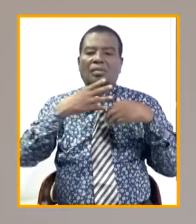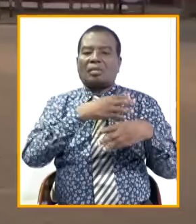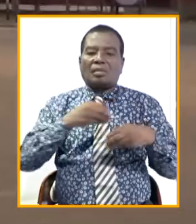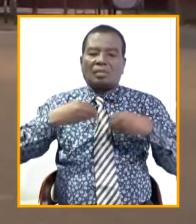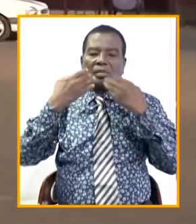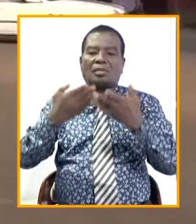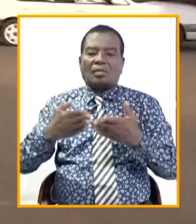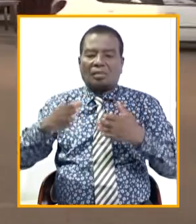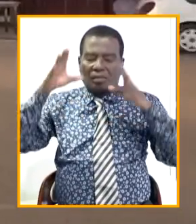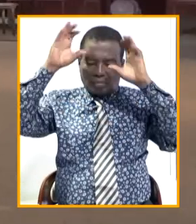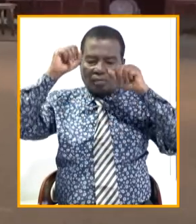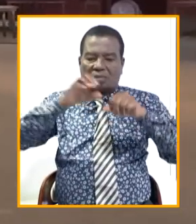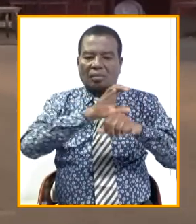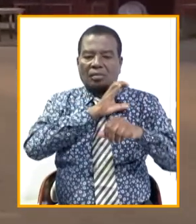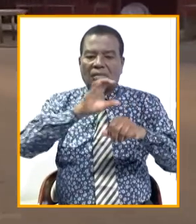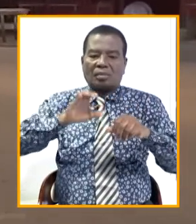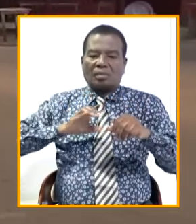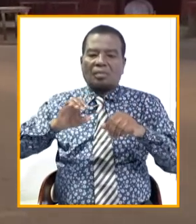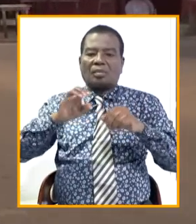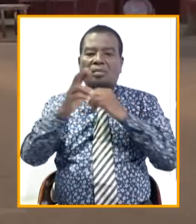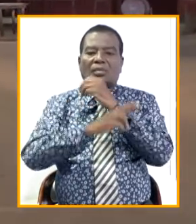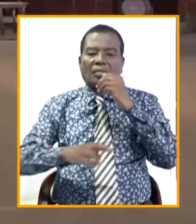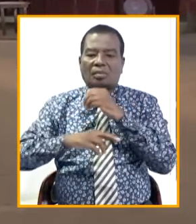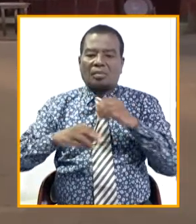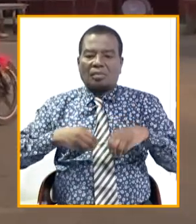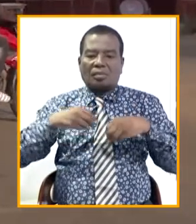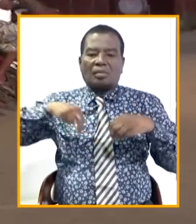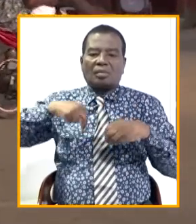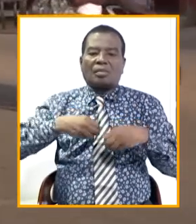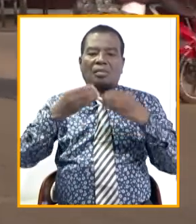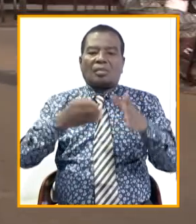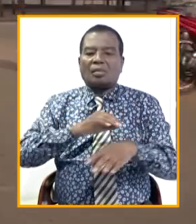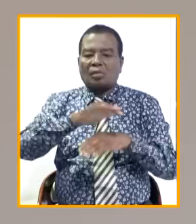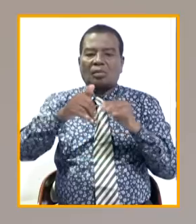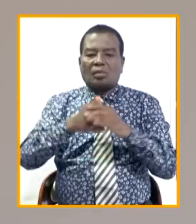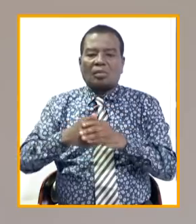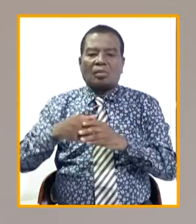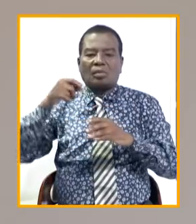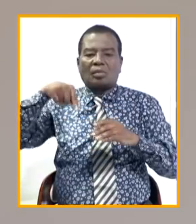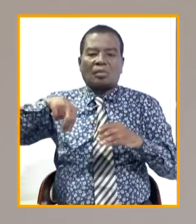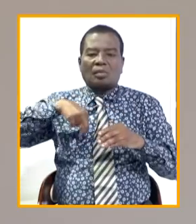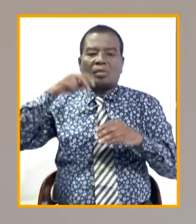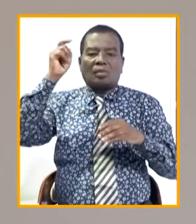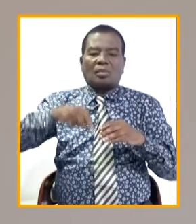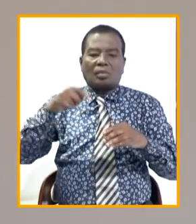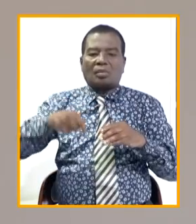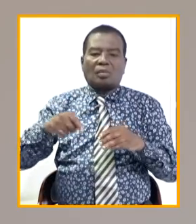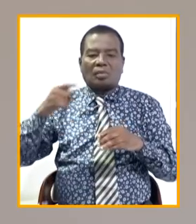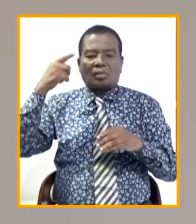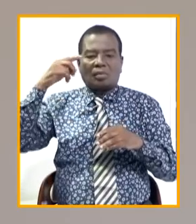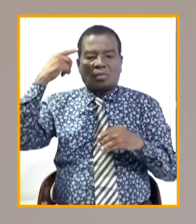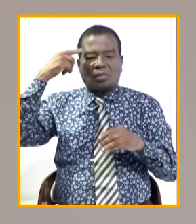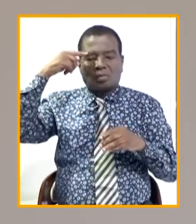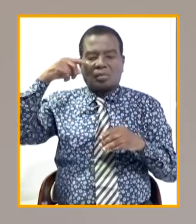le président du Conseil régional qui aujourd'hui est en train de nous donner tous les mécanismes que nous devons emprunter pour